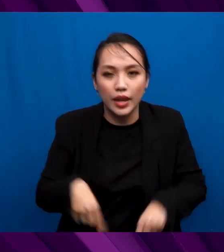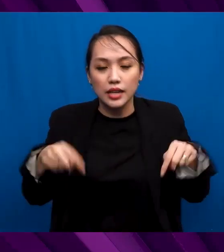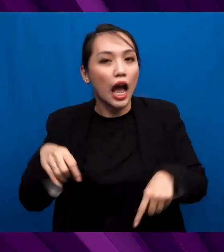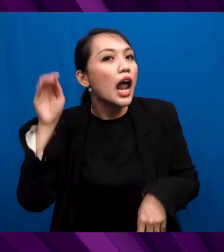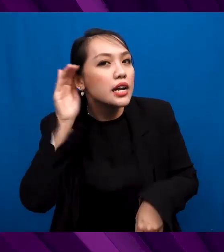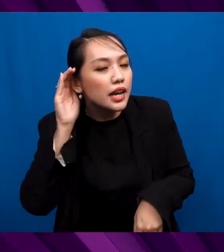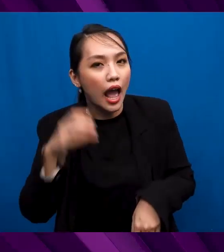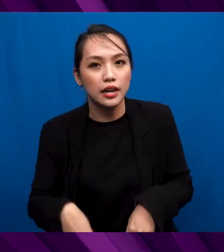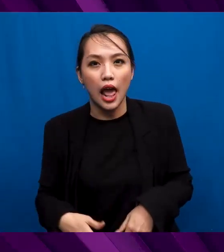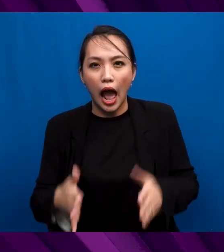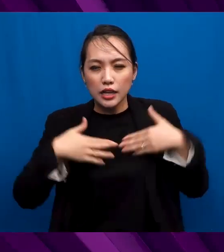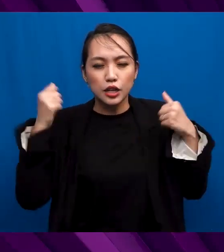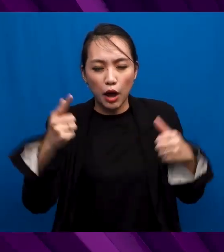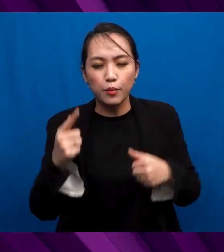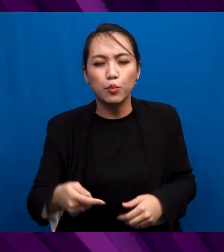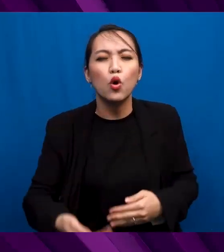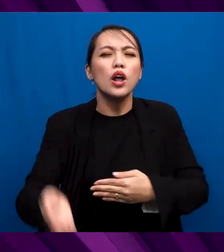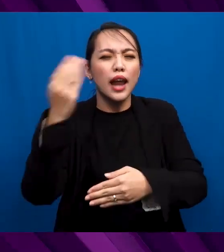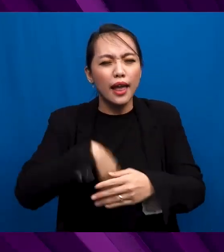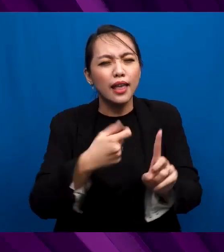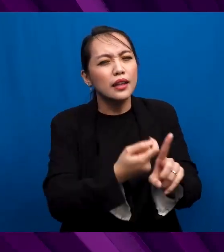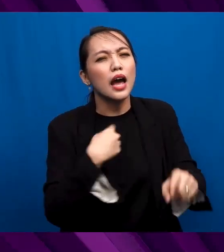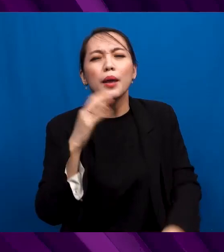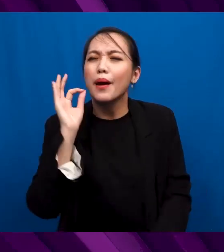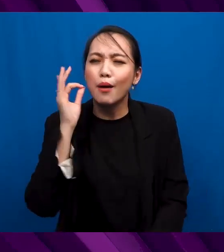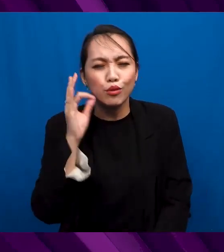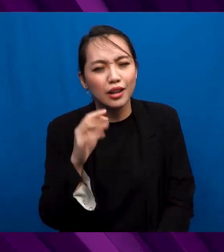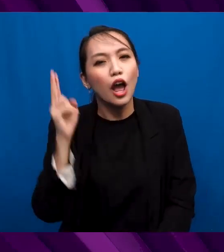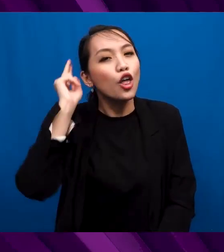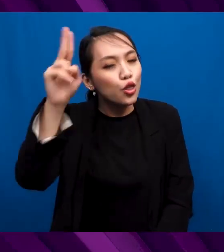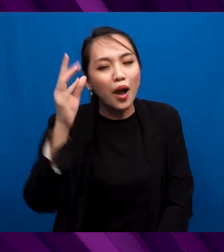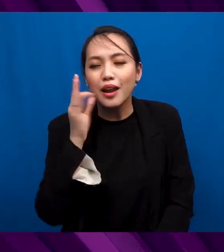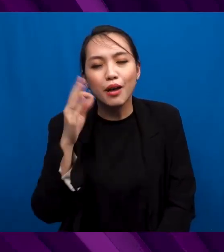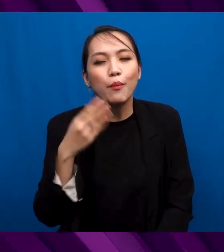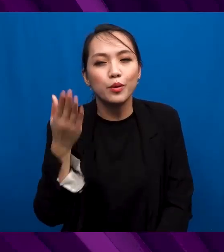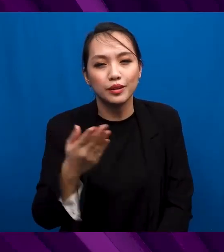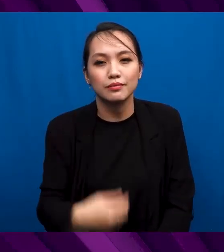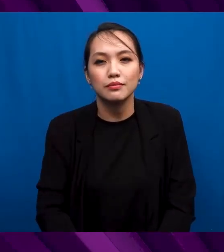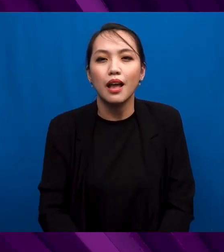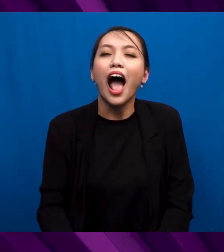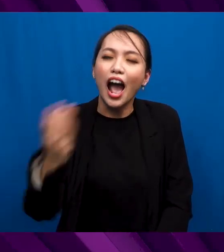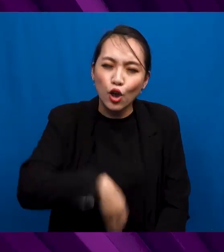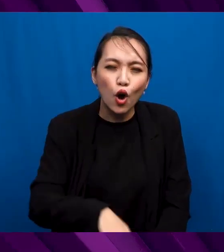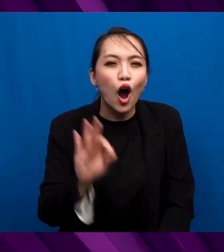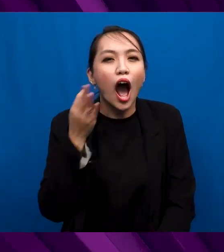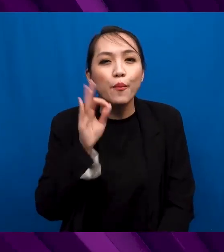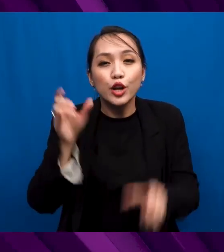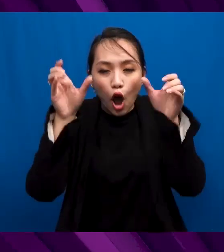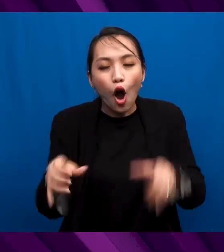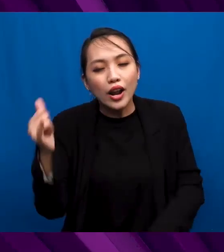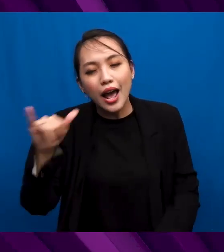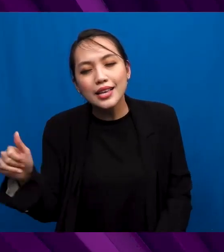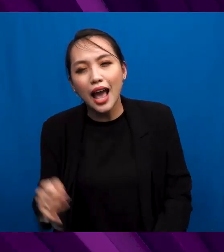Tuhan, kesembuhanmu datang dari pengampunan. Yesus sudah mengampunimu, ampuni orang yang bersalah kepadamu. Dan satu hal lagi harus